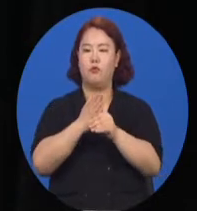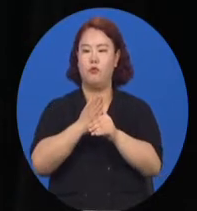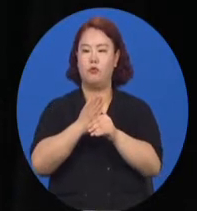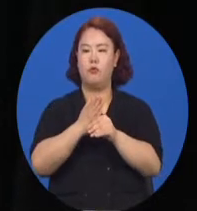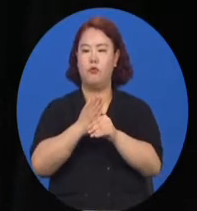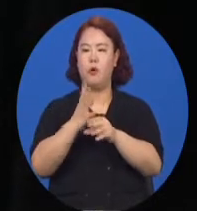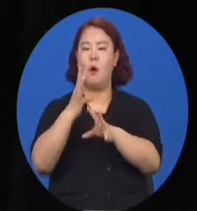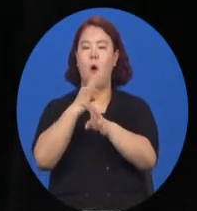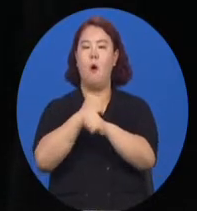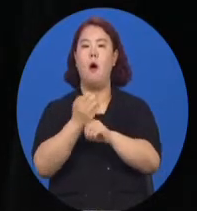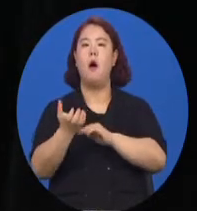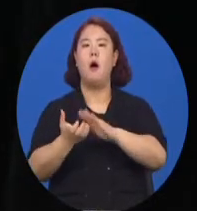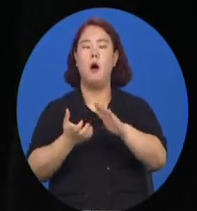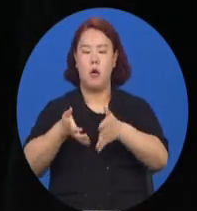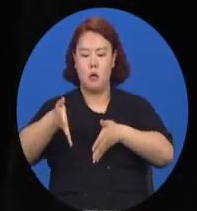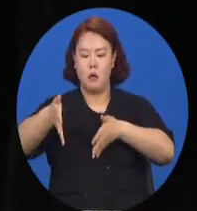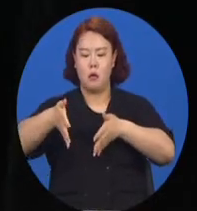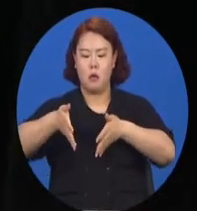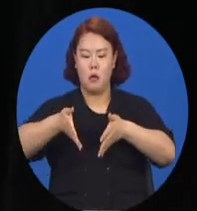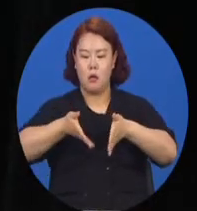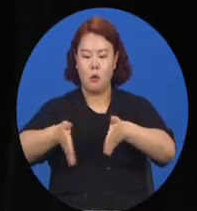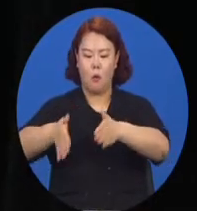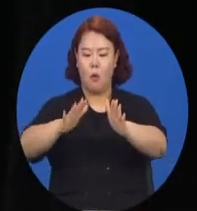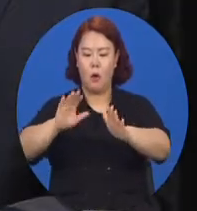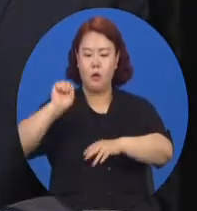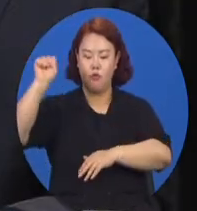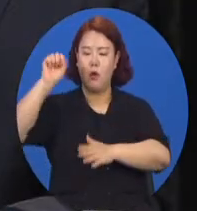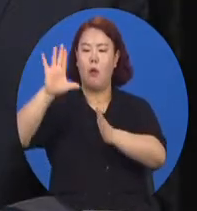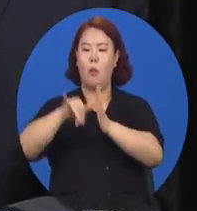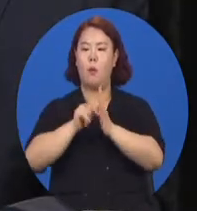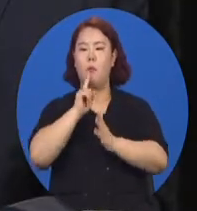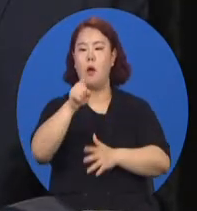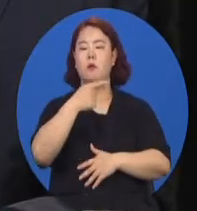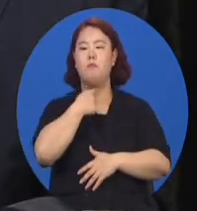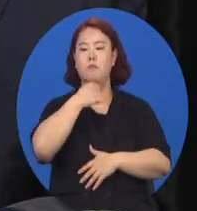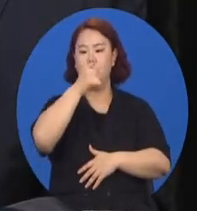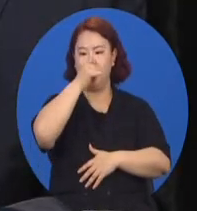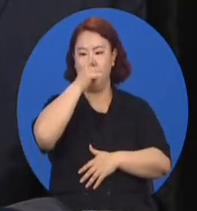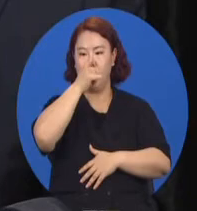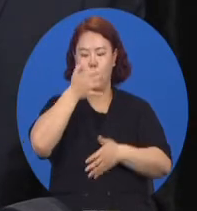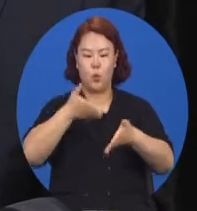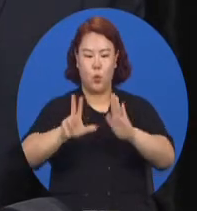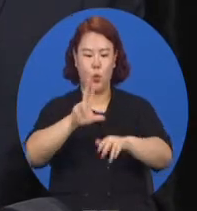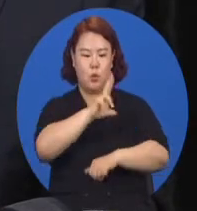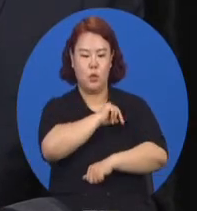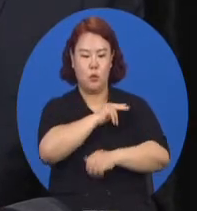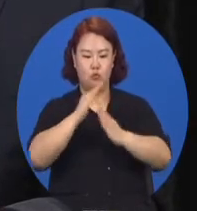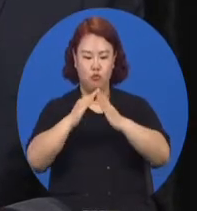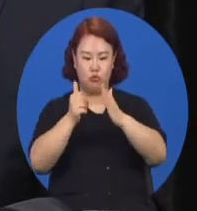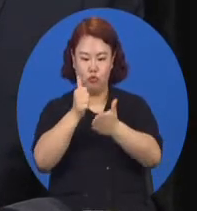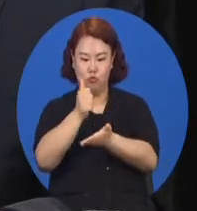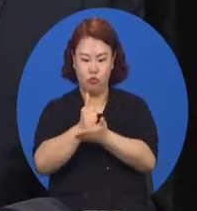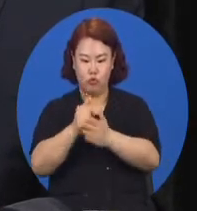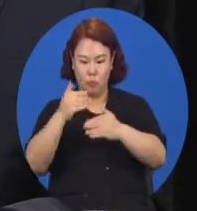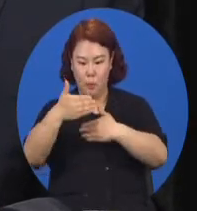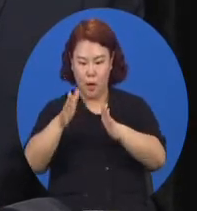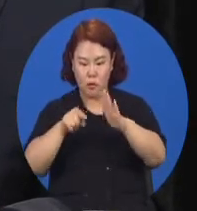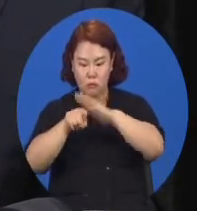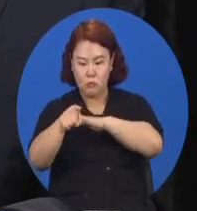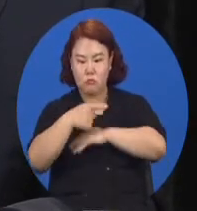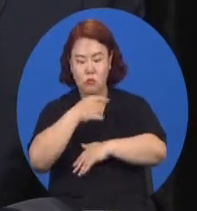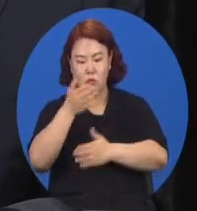전에 유세에도 거리 유세에서도 그런 말씀을 하셨다고 그러는데 도의원이 군수 방에 찾아갈 일이 있습니까?